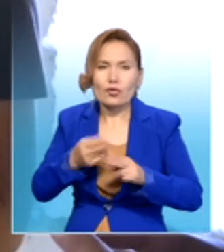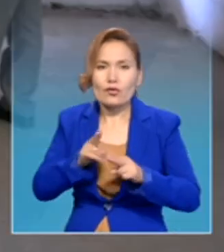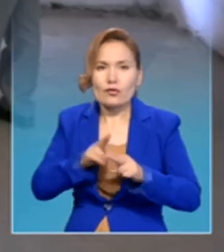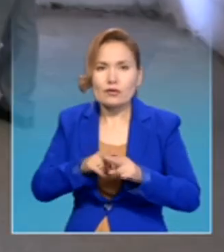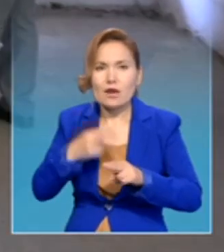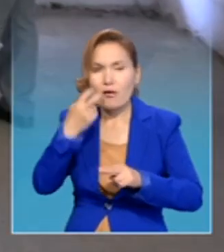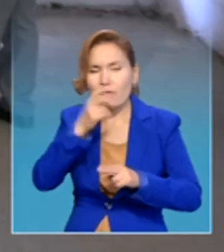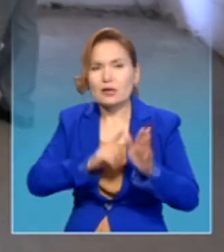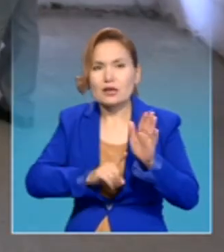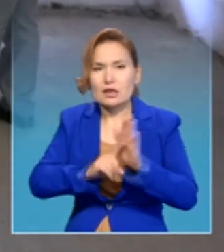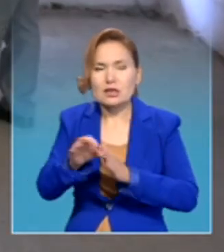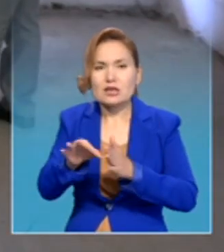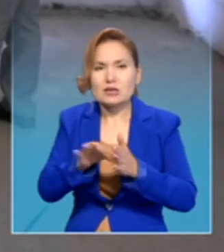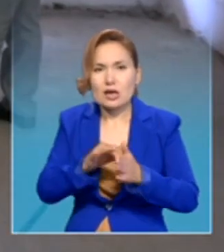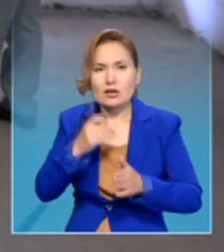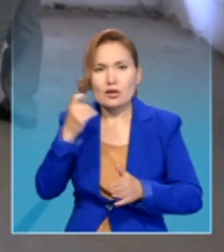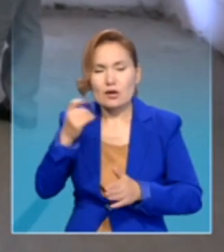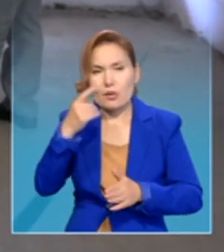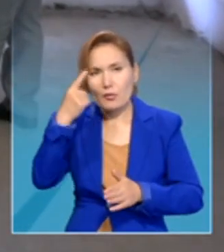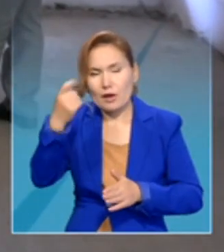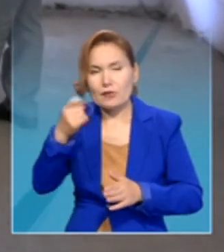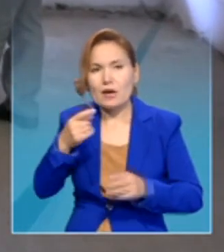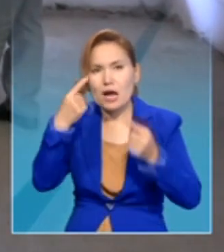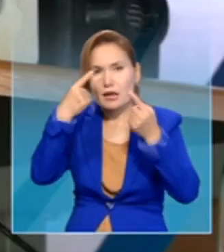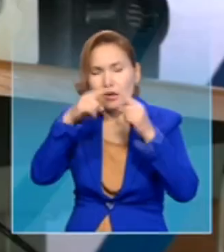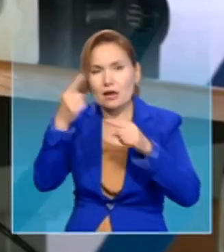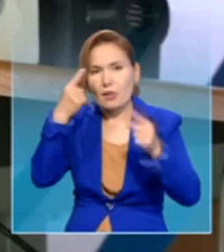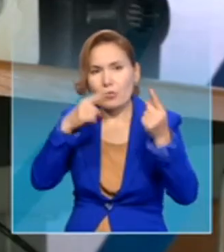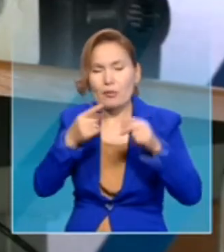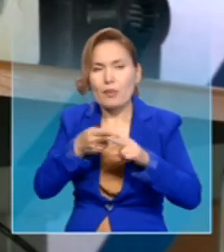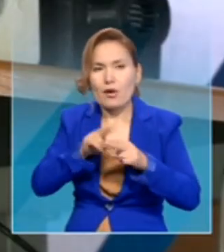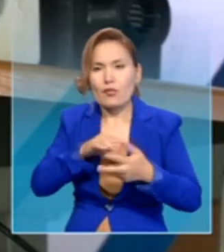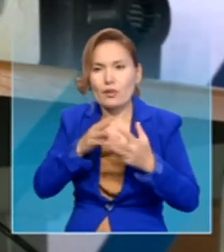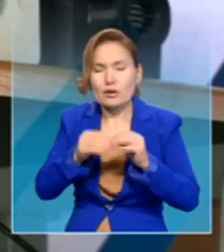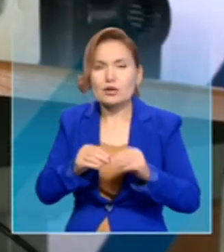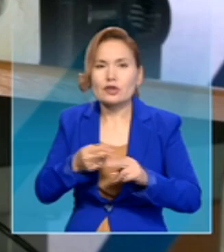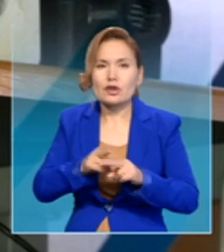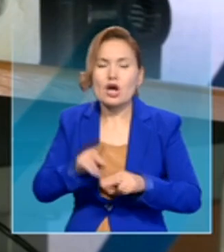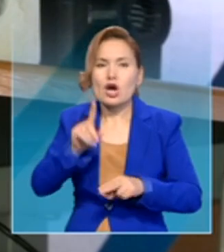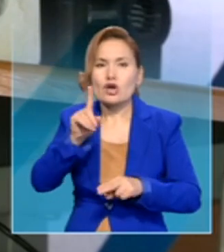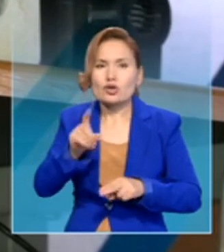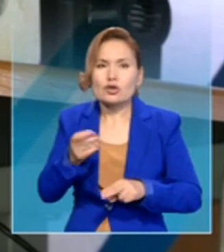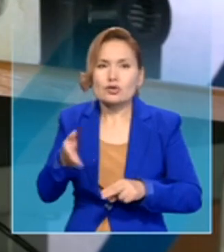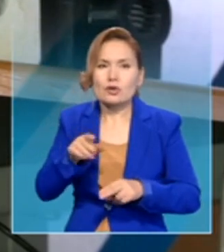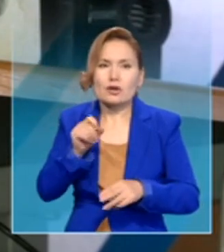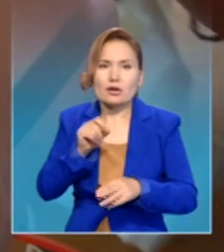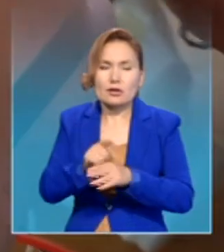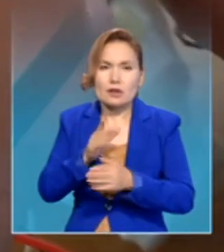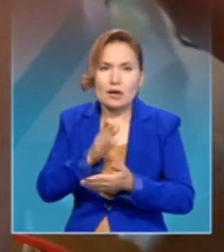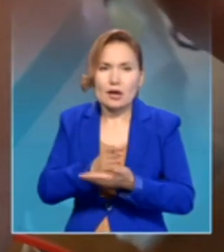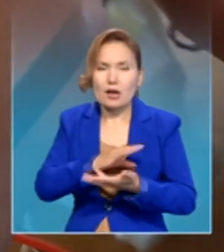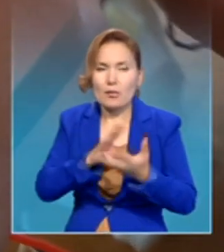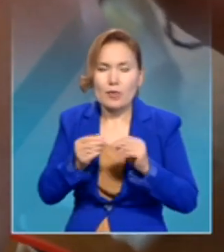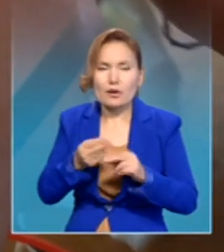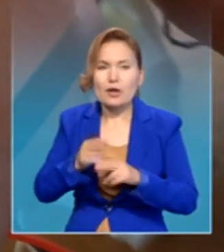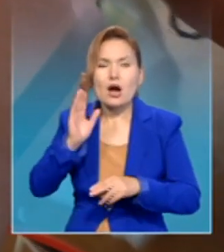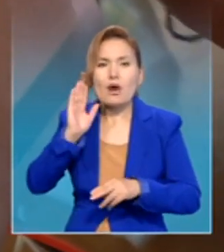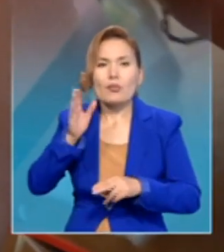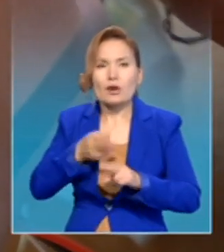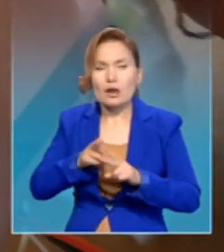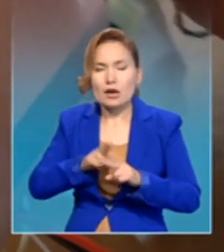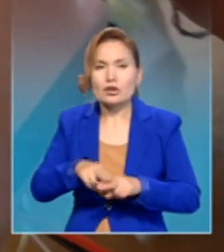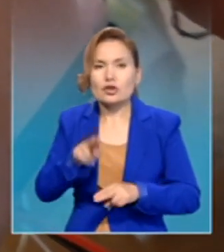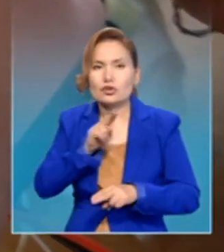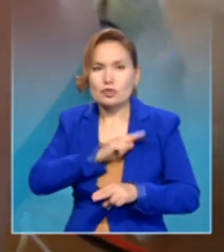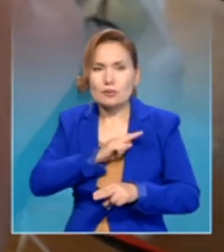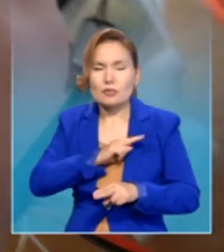хабар береді. Қазір бұл жаңашылдыққа құрылыс компаниясы қызығушылық танытып 100 данасына тапсырыс беріпті. Сондай ақ төтенше жағдай қызметімен